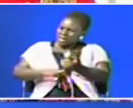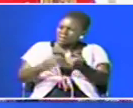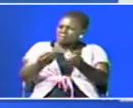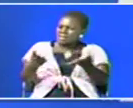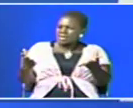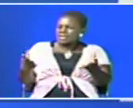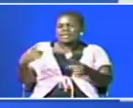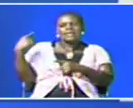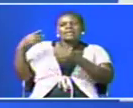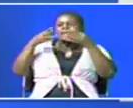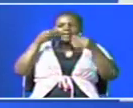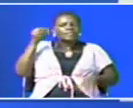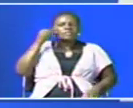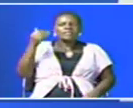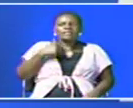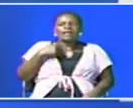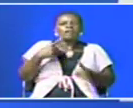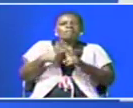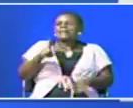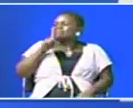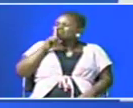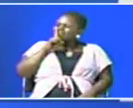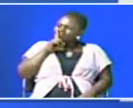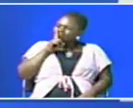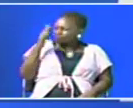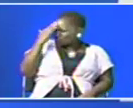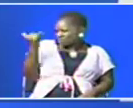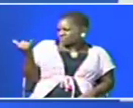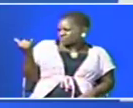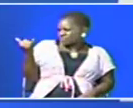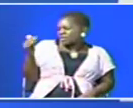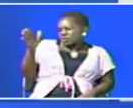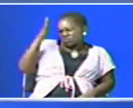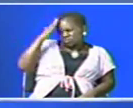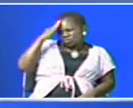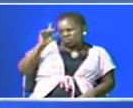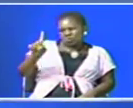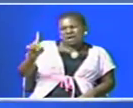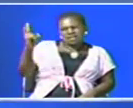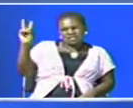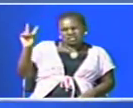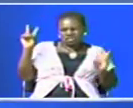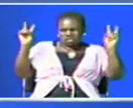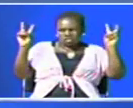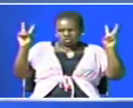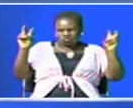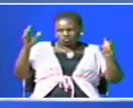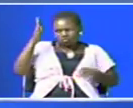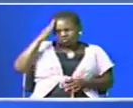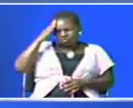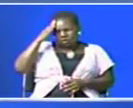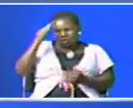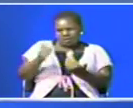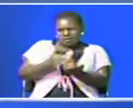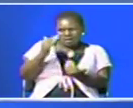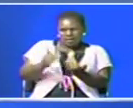ndoa wanapitia haya mambo lakini hawatoki. Kwa nini? Unajua kuna jambo moja sisi tuliekwa ya kwamba